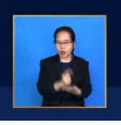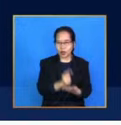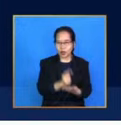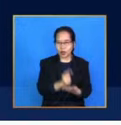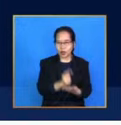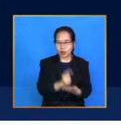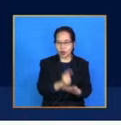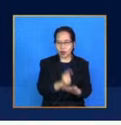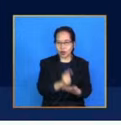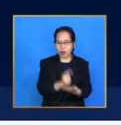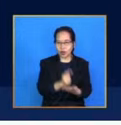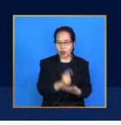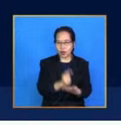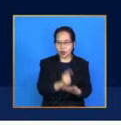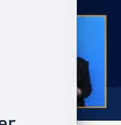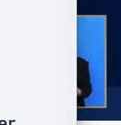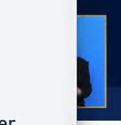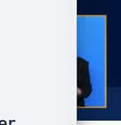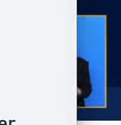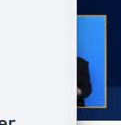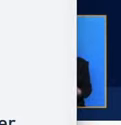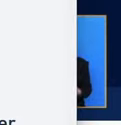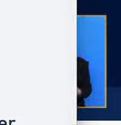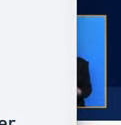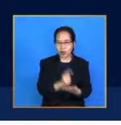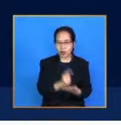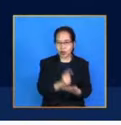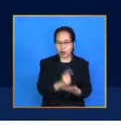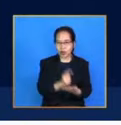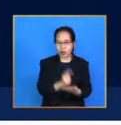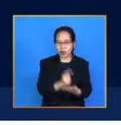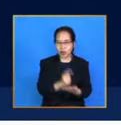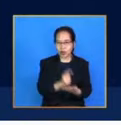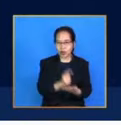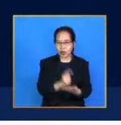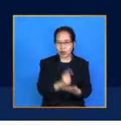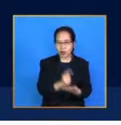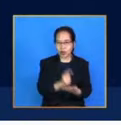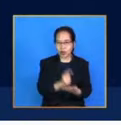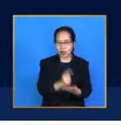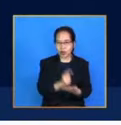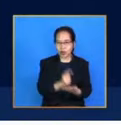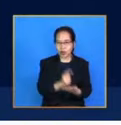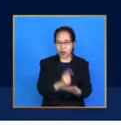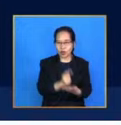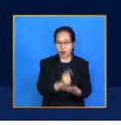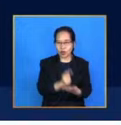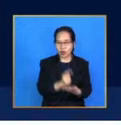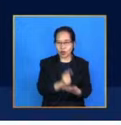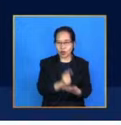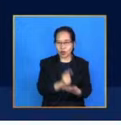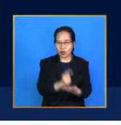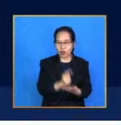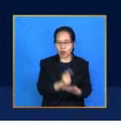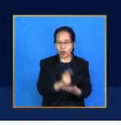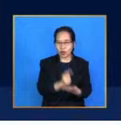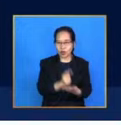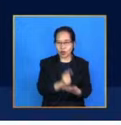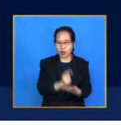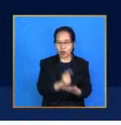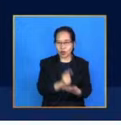ano? Deduction, hindi naman tayo maliligaw eh. At ito, ang isang... Pag hindi ka gumagawa sa demonyo ka,